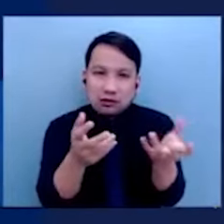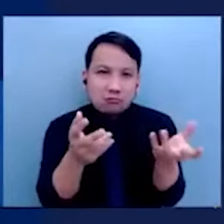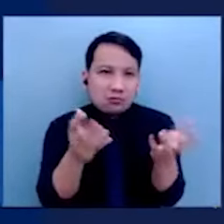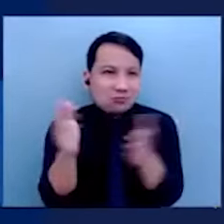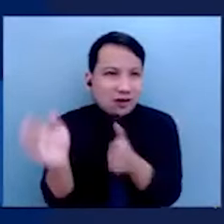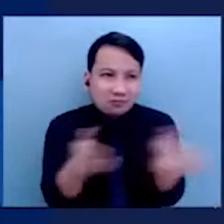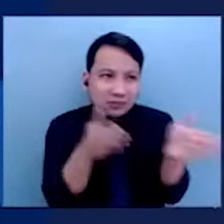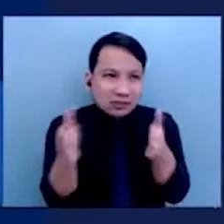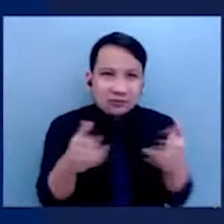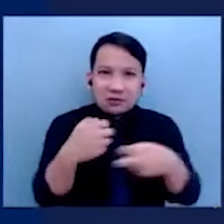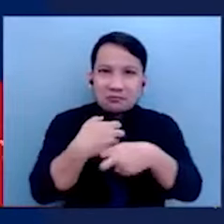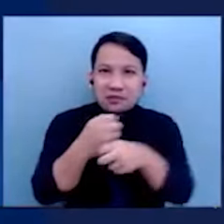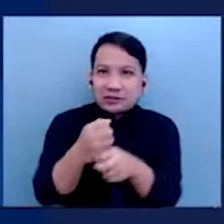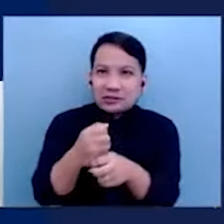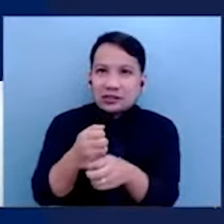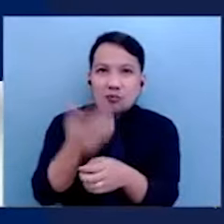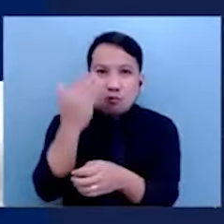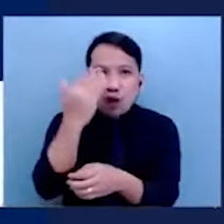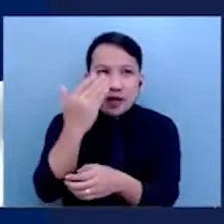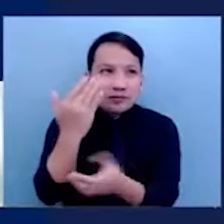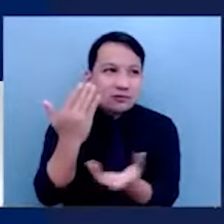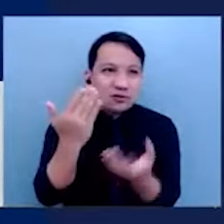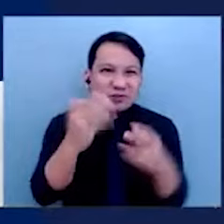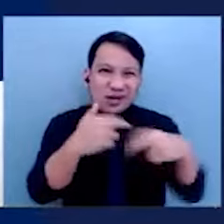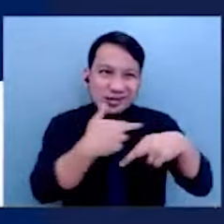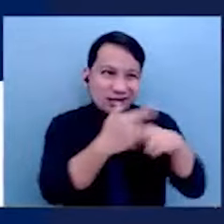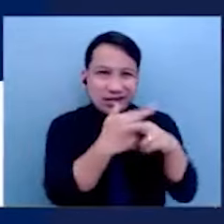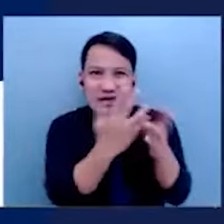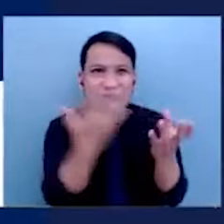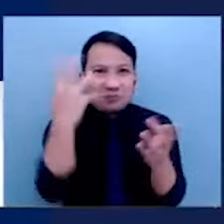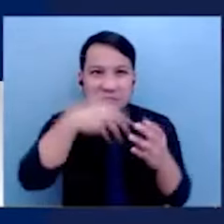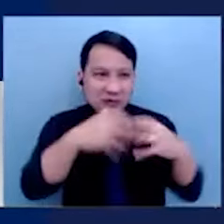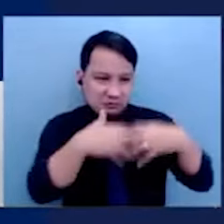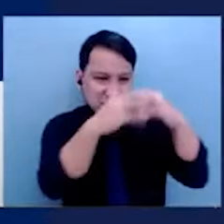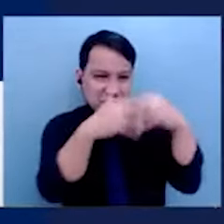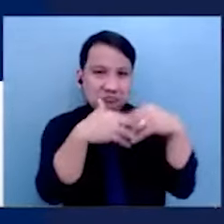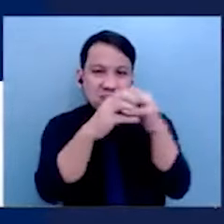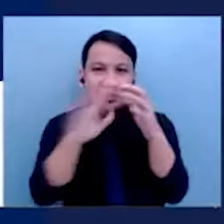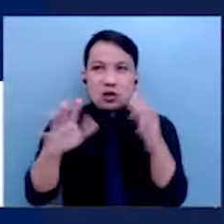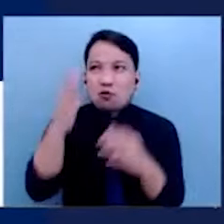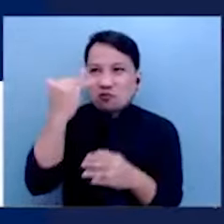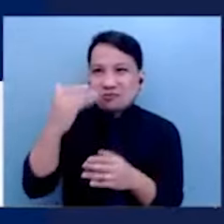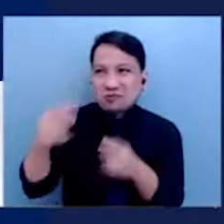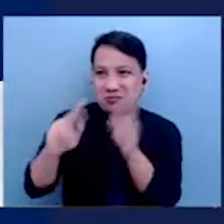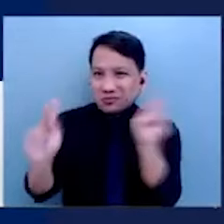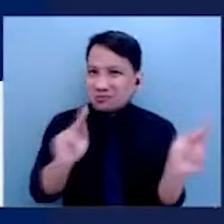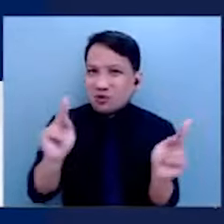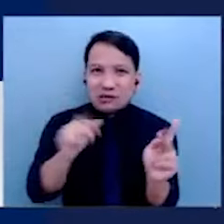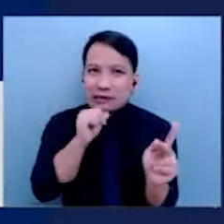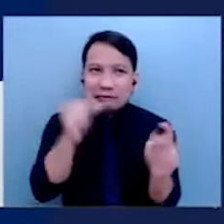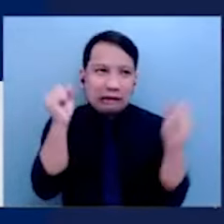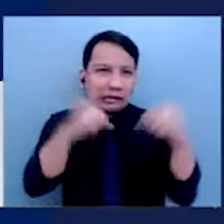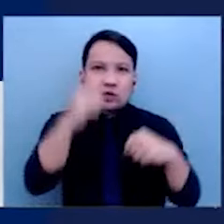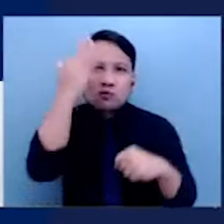of environmental concerns. What is your position on this